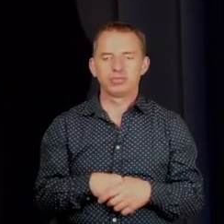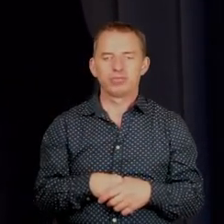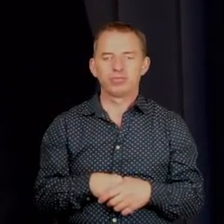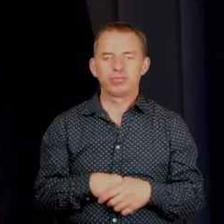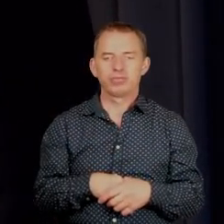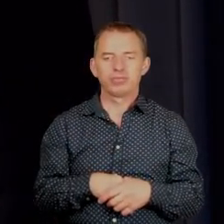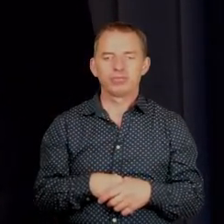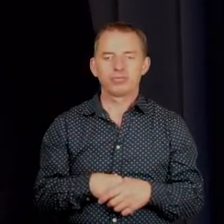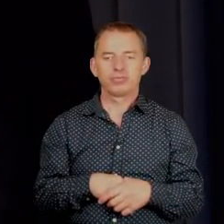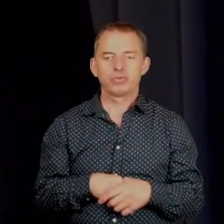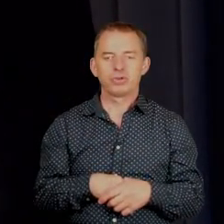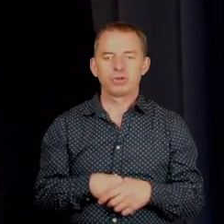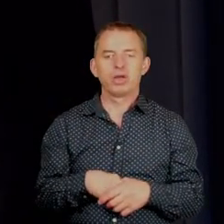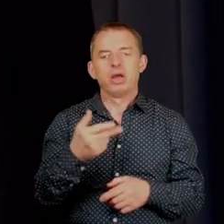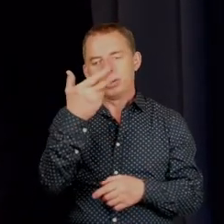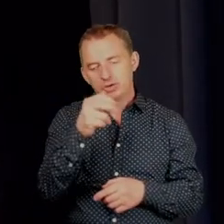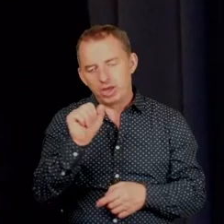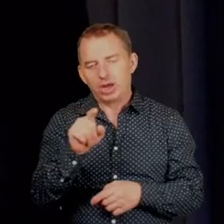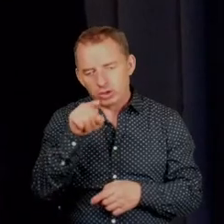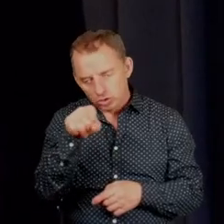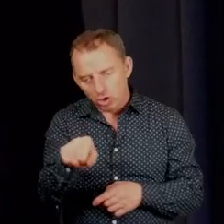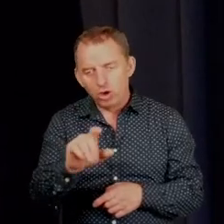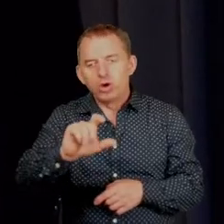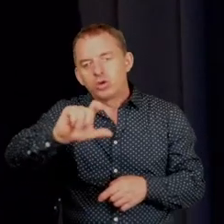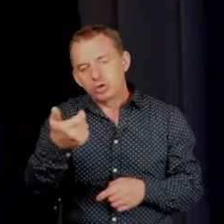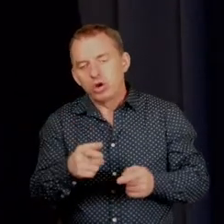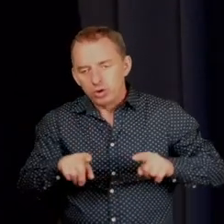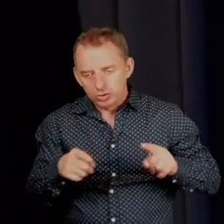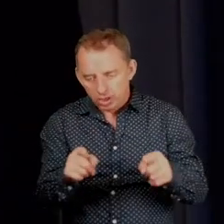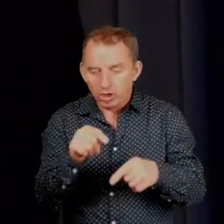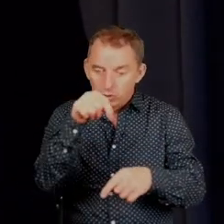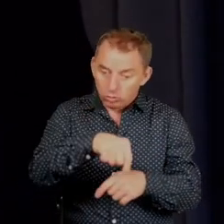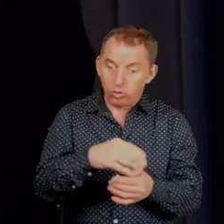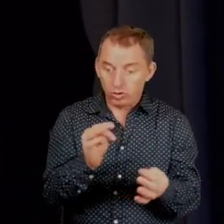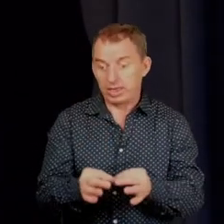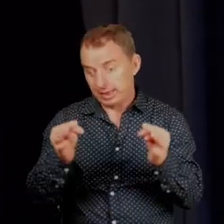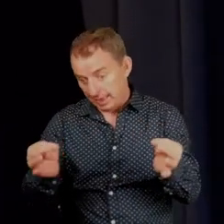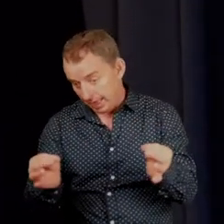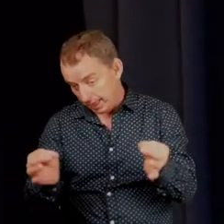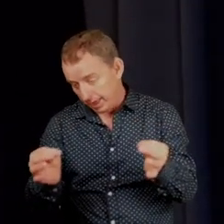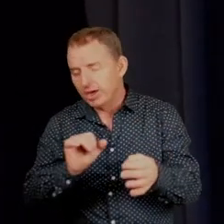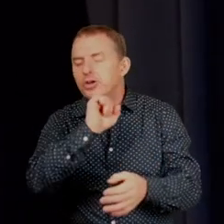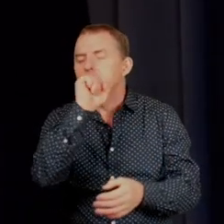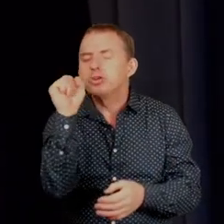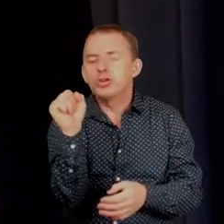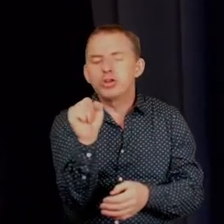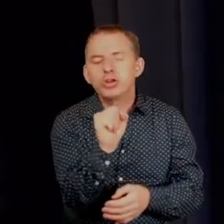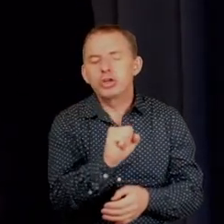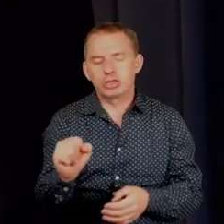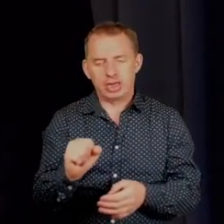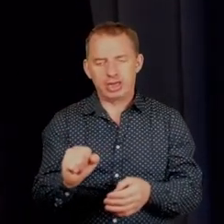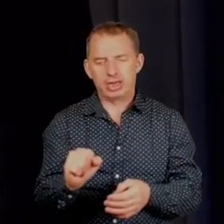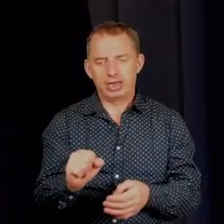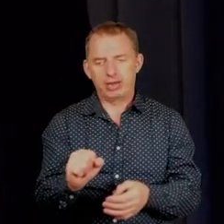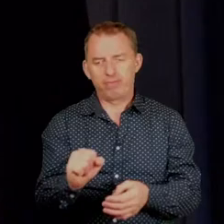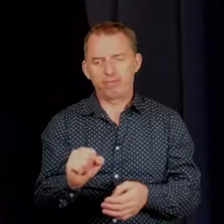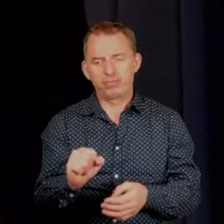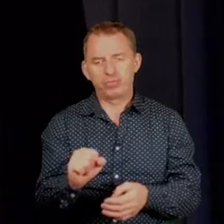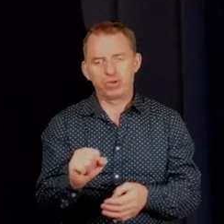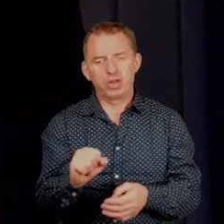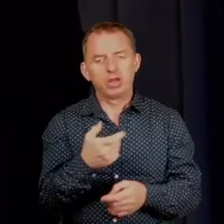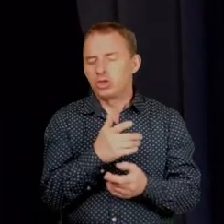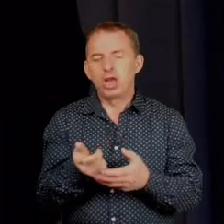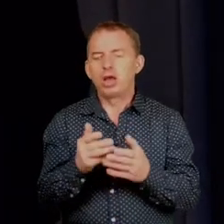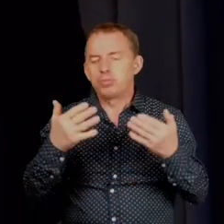things of eternity. Niech to, co dzieje się tu i teraz, nigdy nie przysłoni